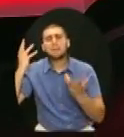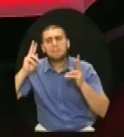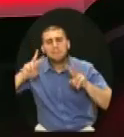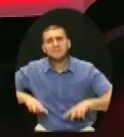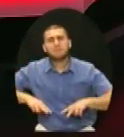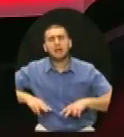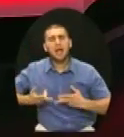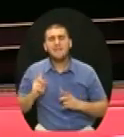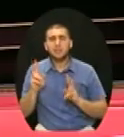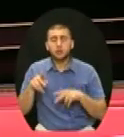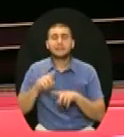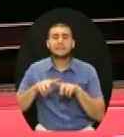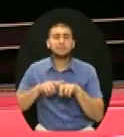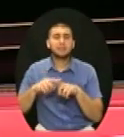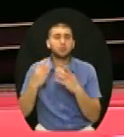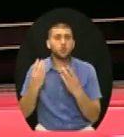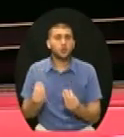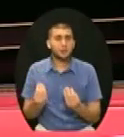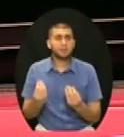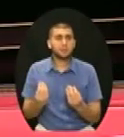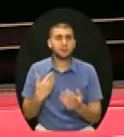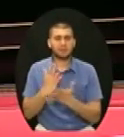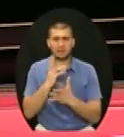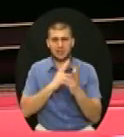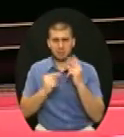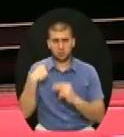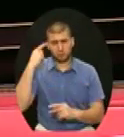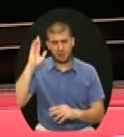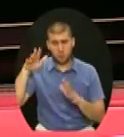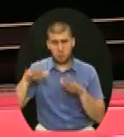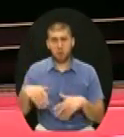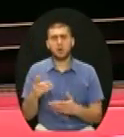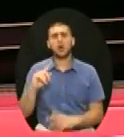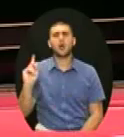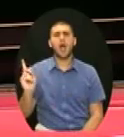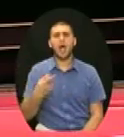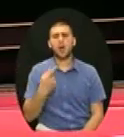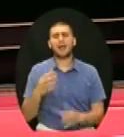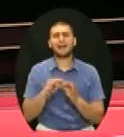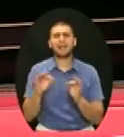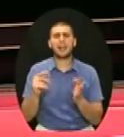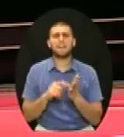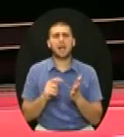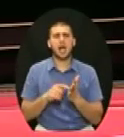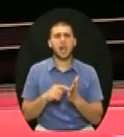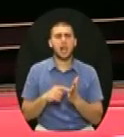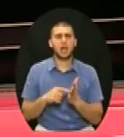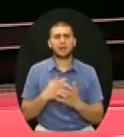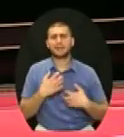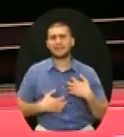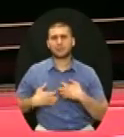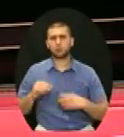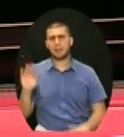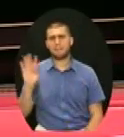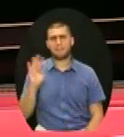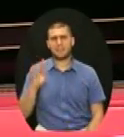מוצהר, אבל יש סימנים טובים שדיברנו על זה, אני חושב אפילו פה, שכל העניין התחיל בגלל התסכול של